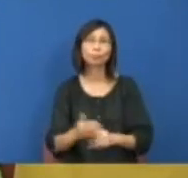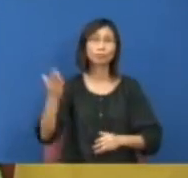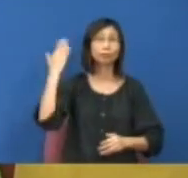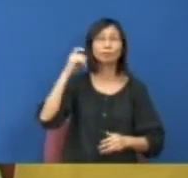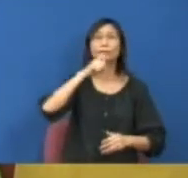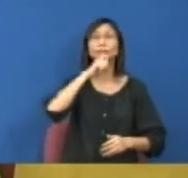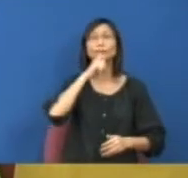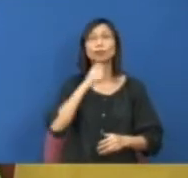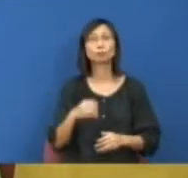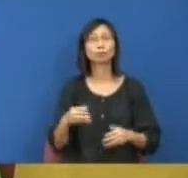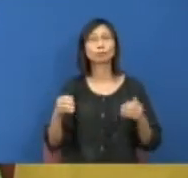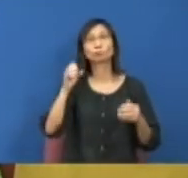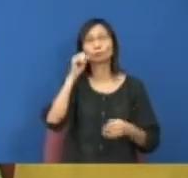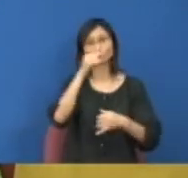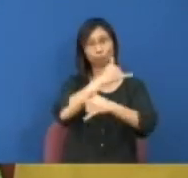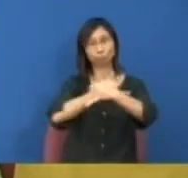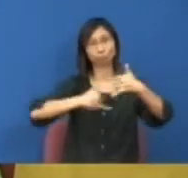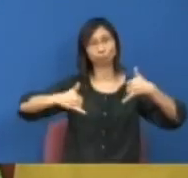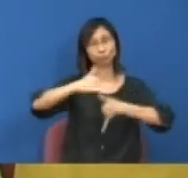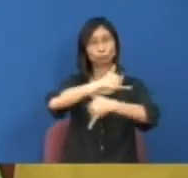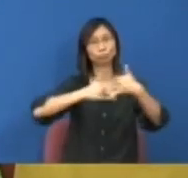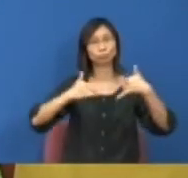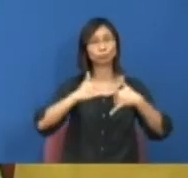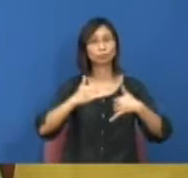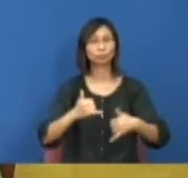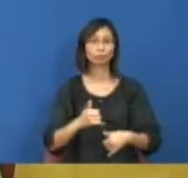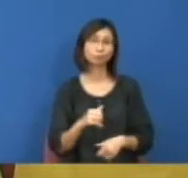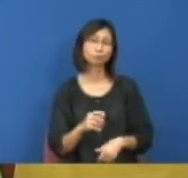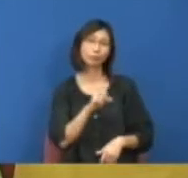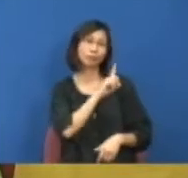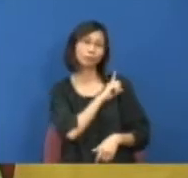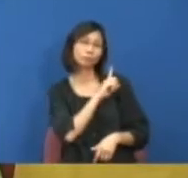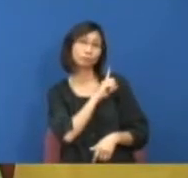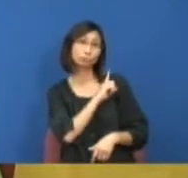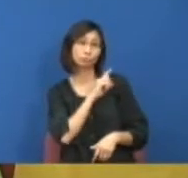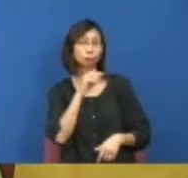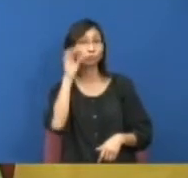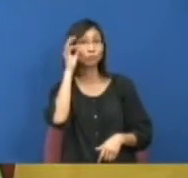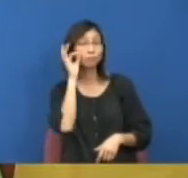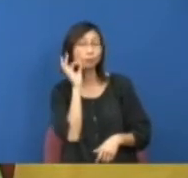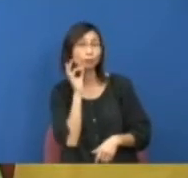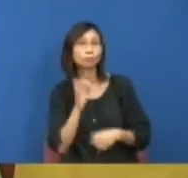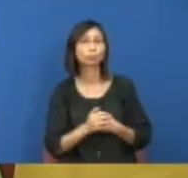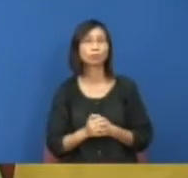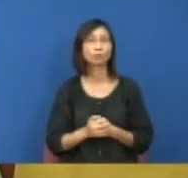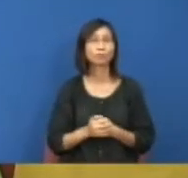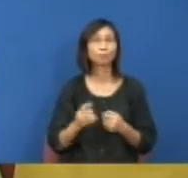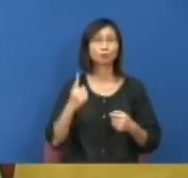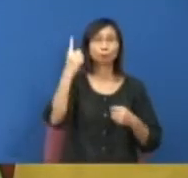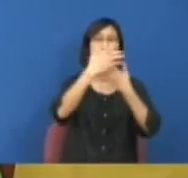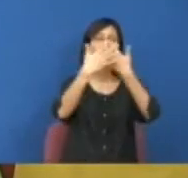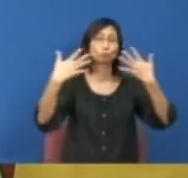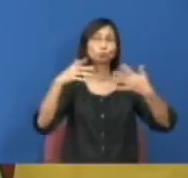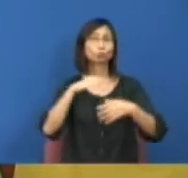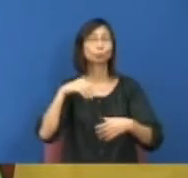星女》啦。咁喺《孤星女》裏邊，其實即係有兩首，其實大家喺網上面咧都即係可以揾到嘅